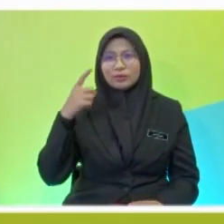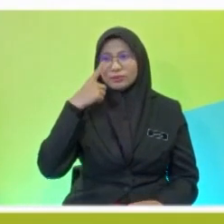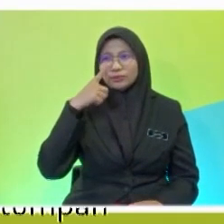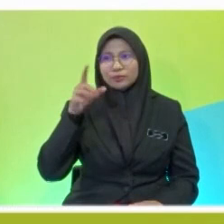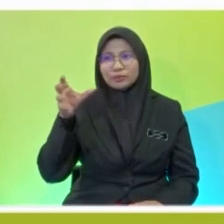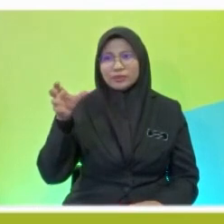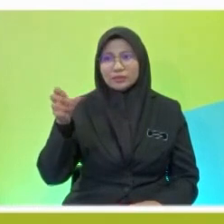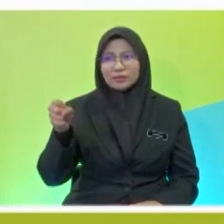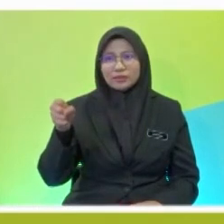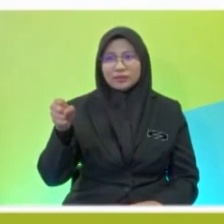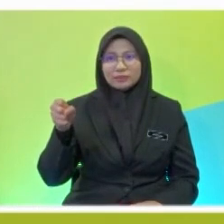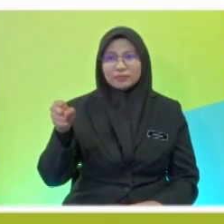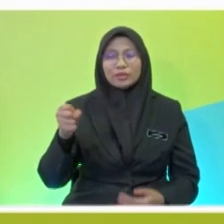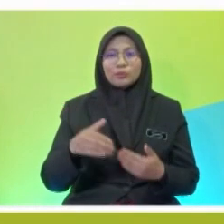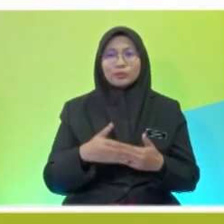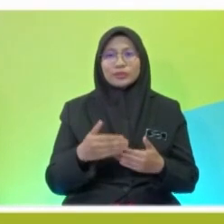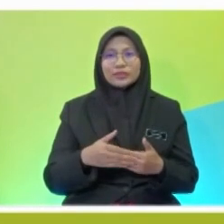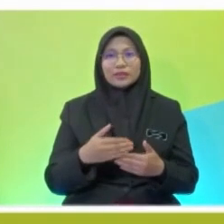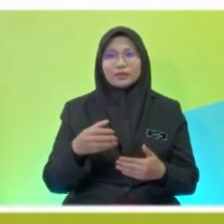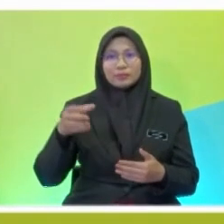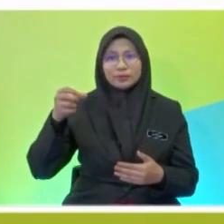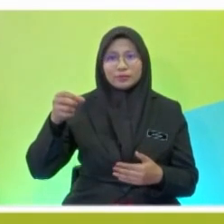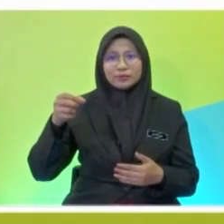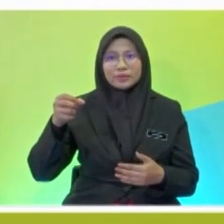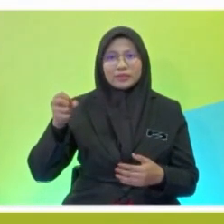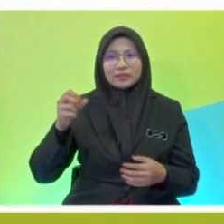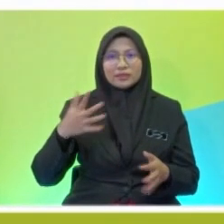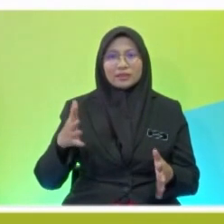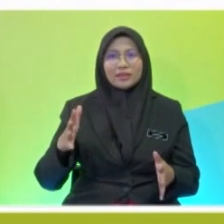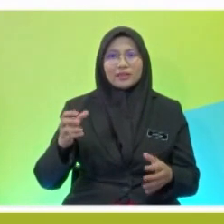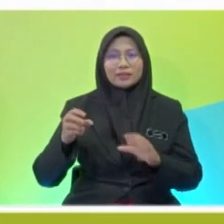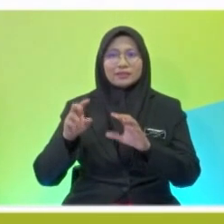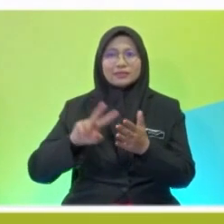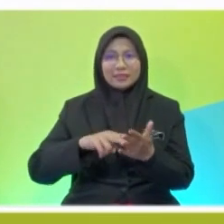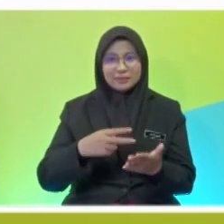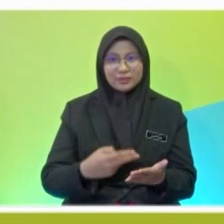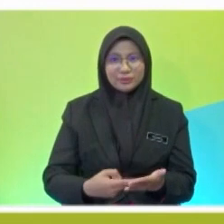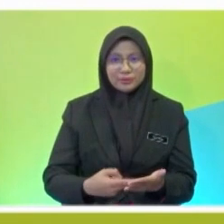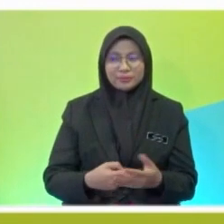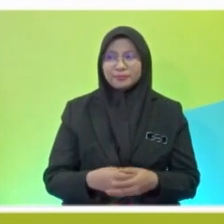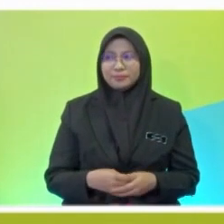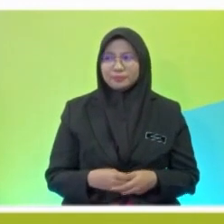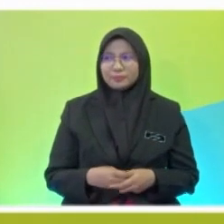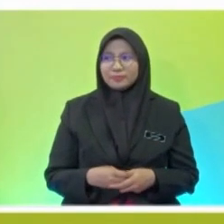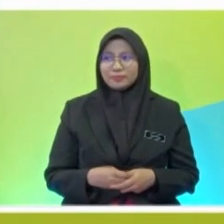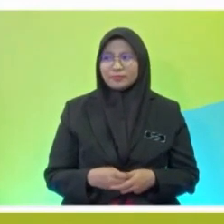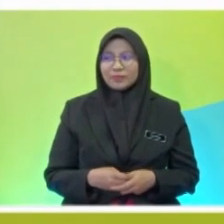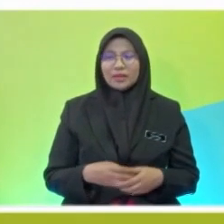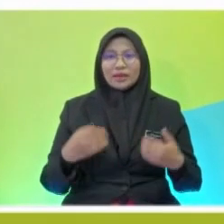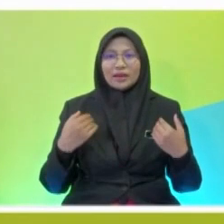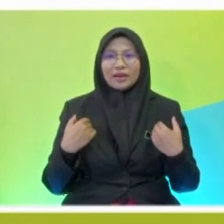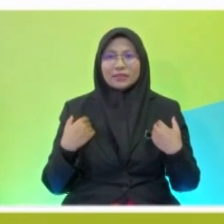terdapat Iya tidak terlepas sebab botol ini gitu ya kita hasilkan ciptaannya seterusnya terdapat